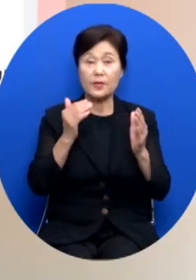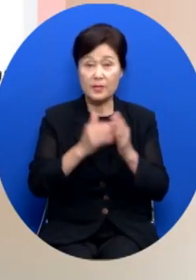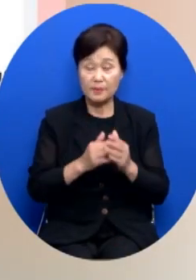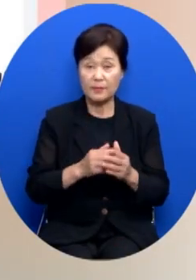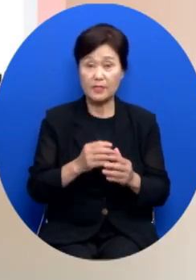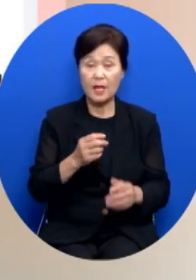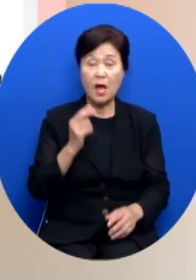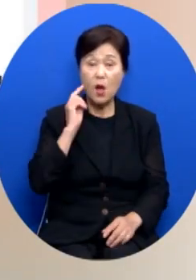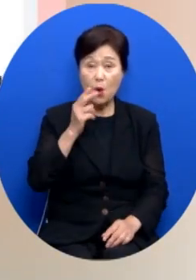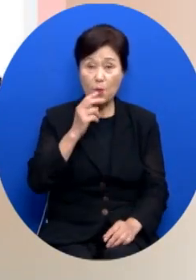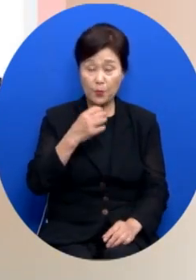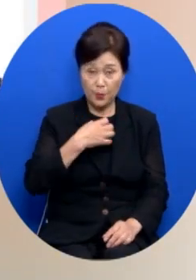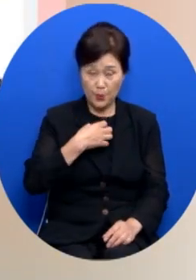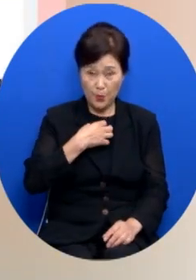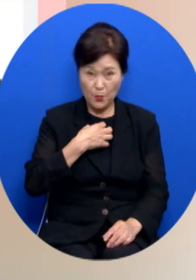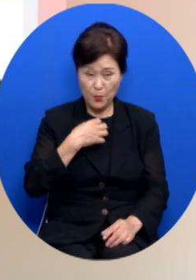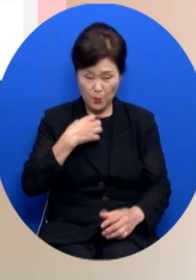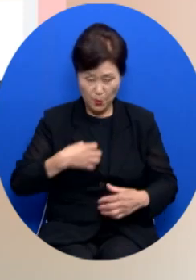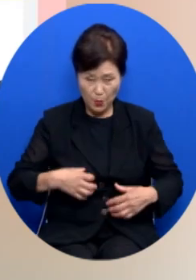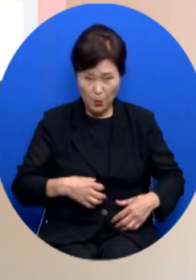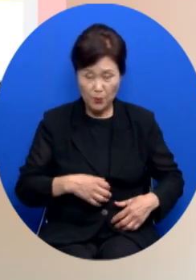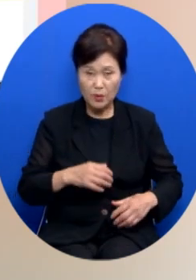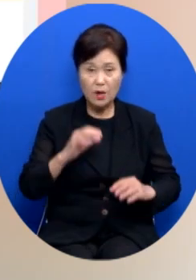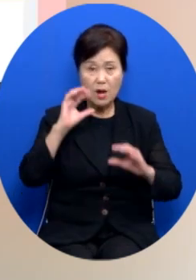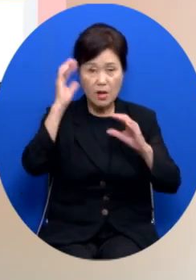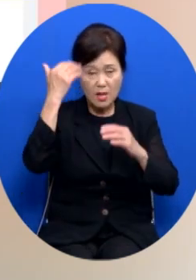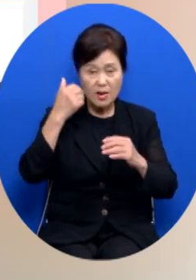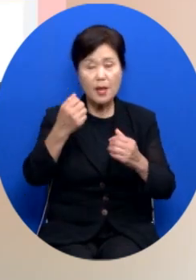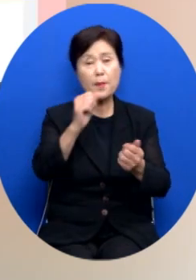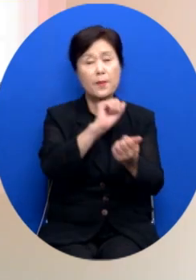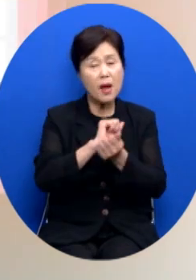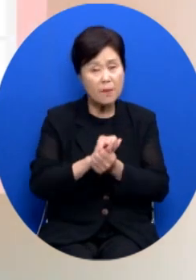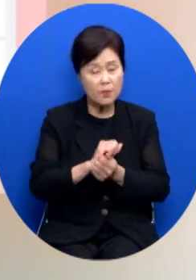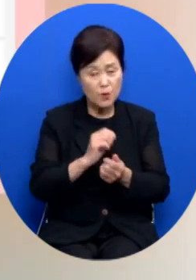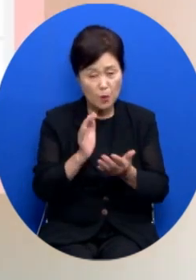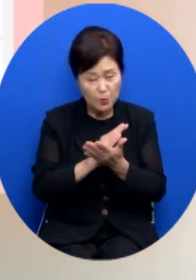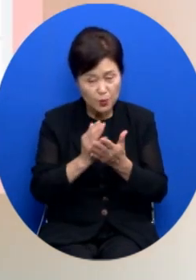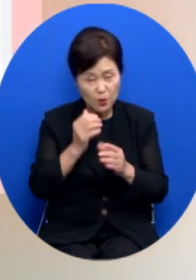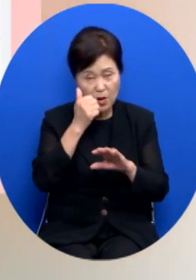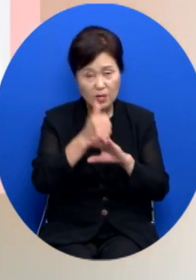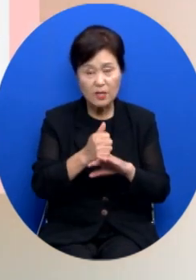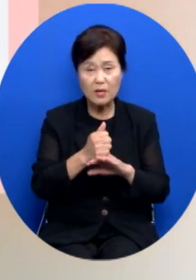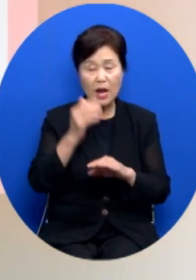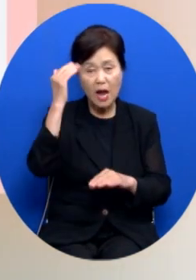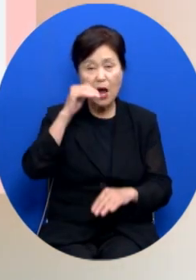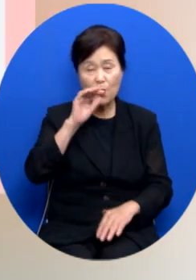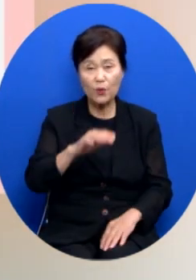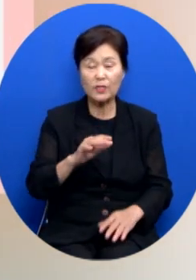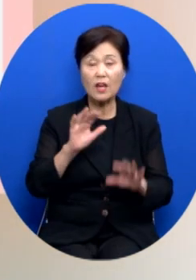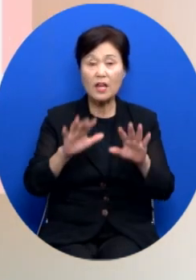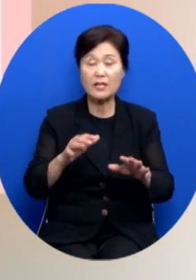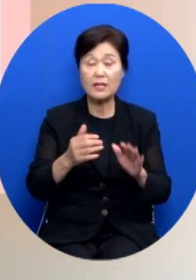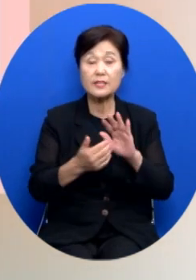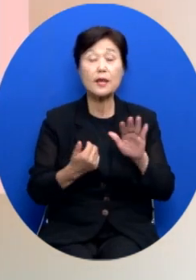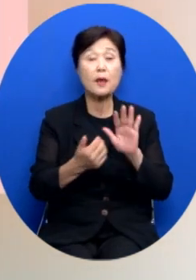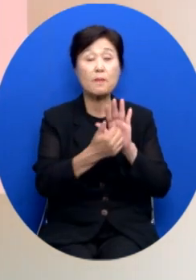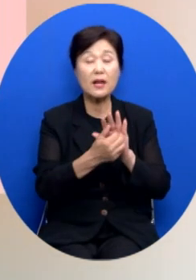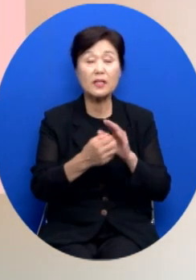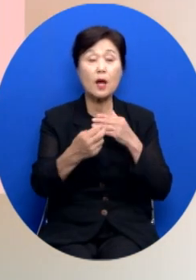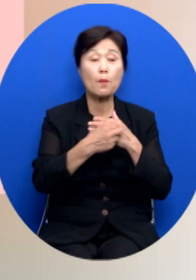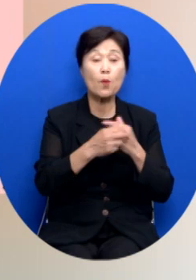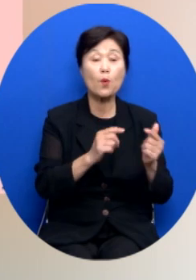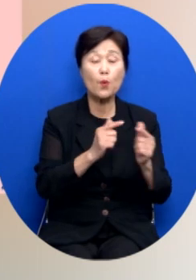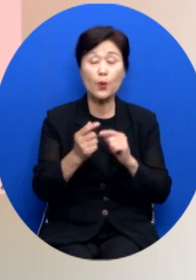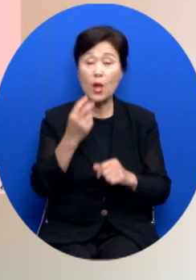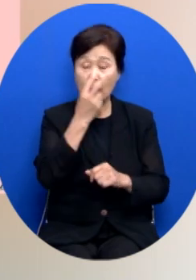엠폭스의 국내 유입 가능성과 대응 체계를 종합적으로 분석한 결과 국내에서 현재의 방역과 일반 의료 체계에서